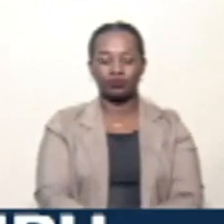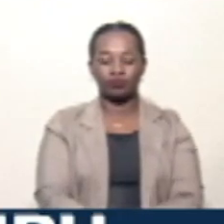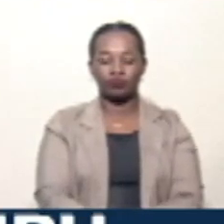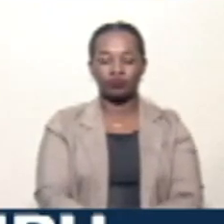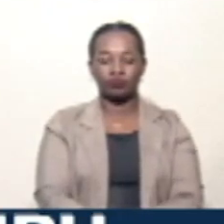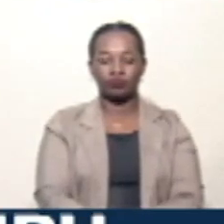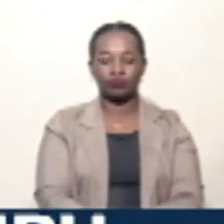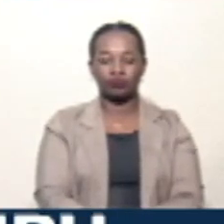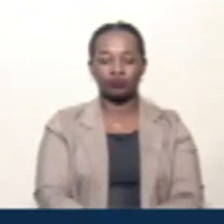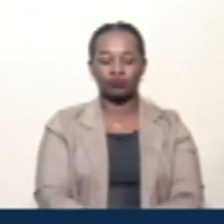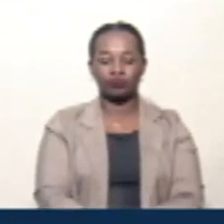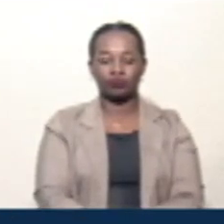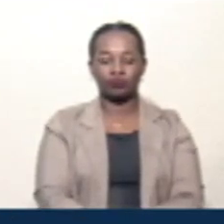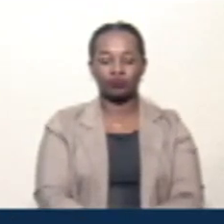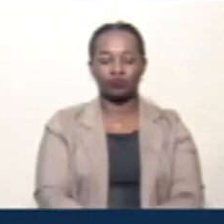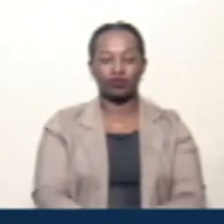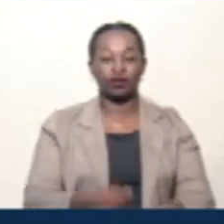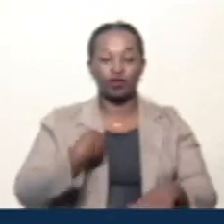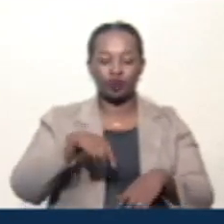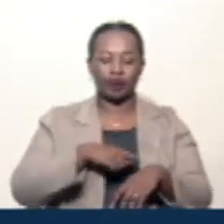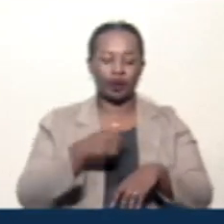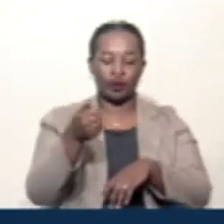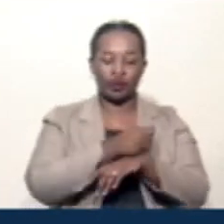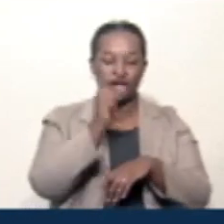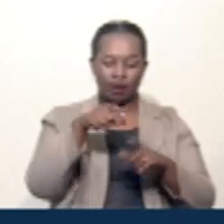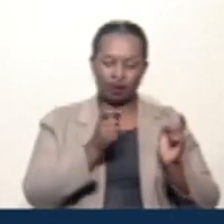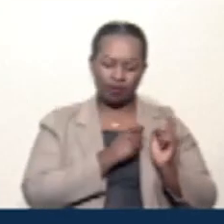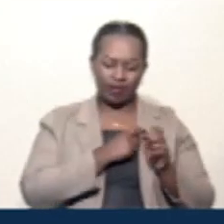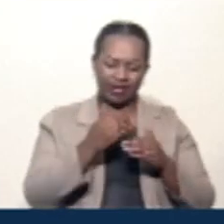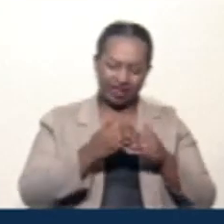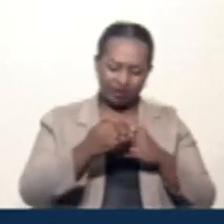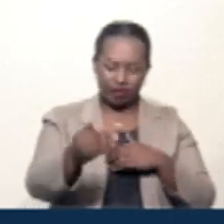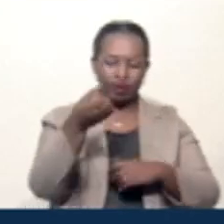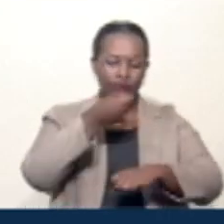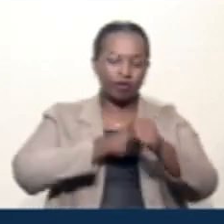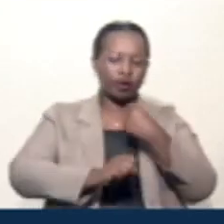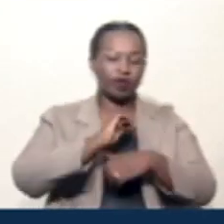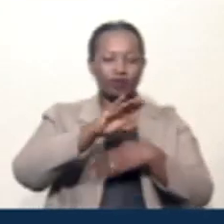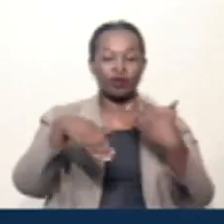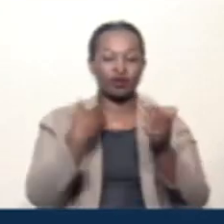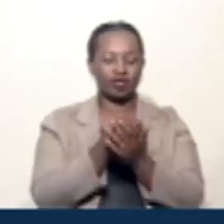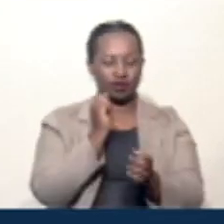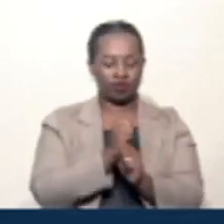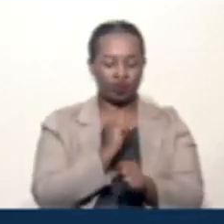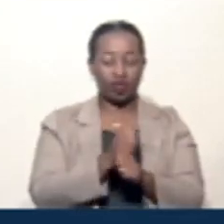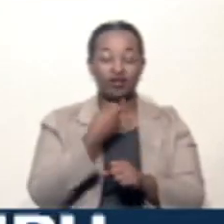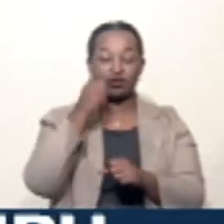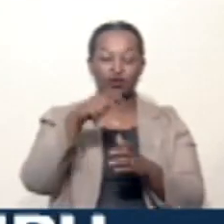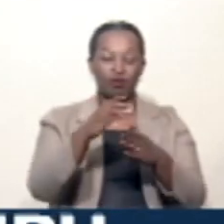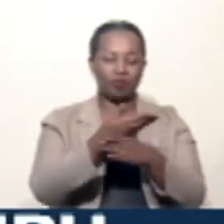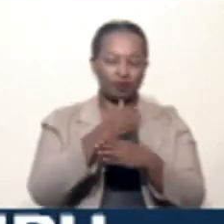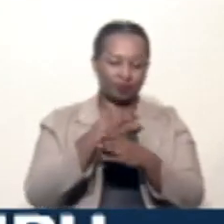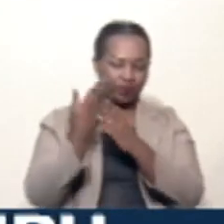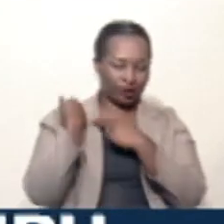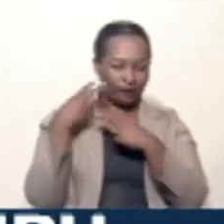the center of our work. Tugomba gushyira ababaye ku isonga mu byo dukora byose. Tugomba gusaranganya